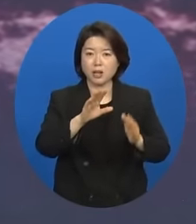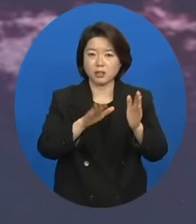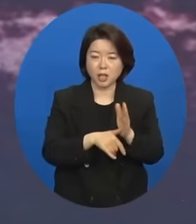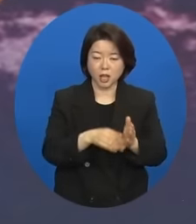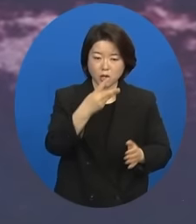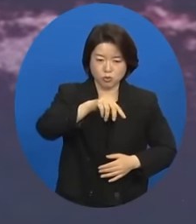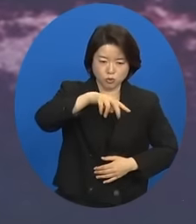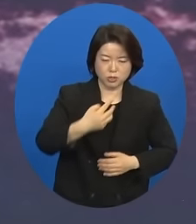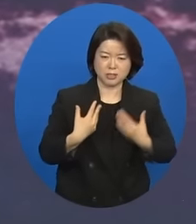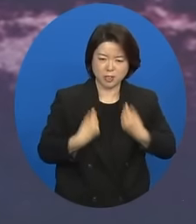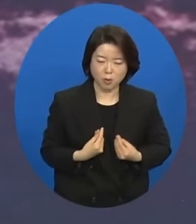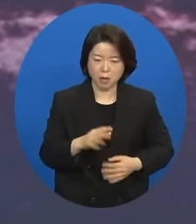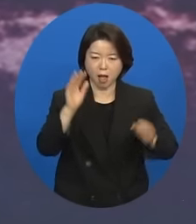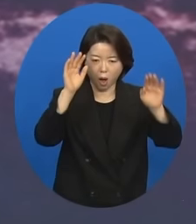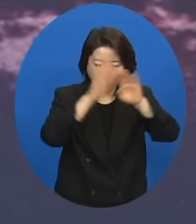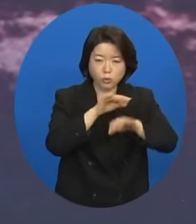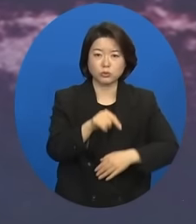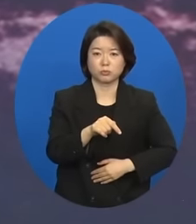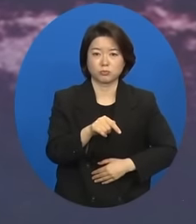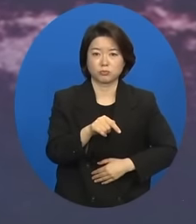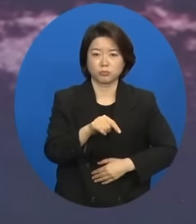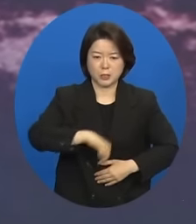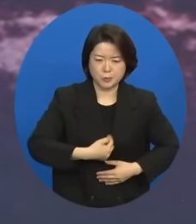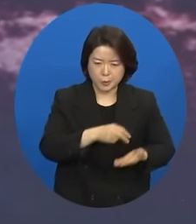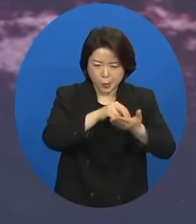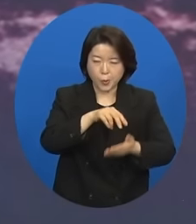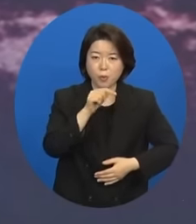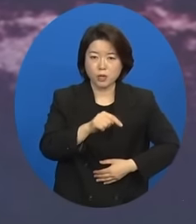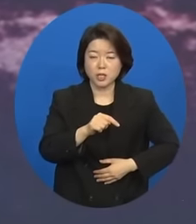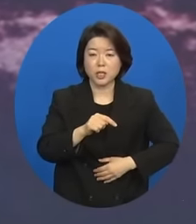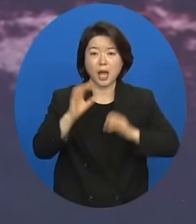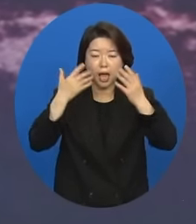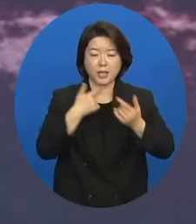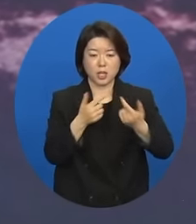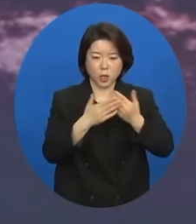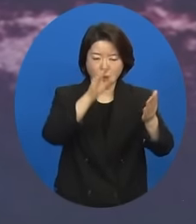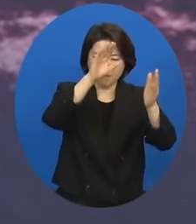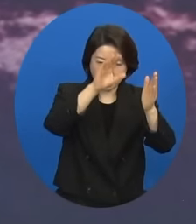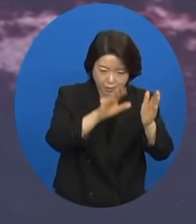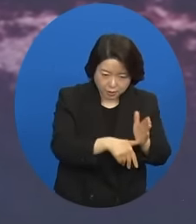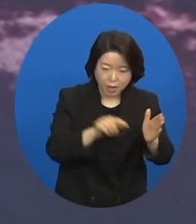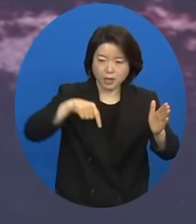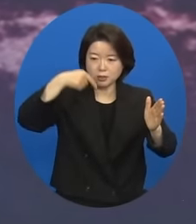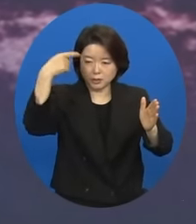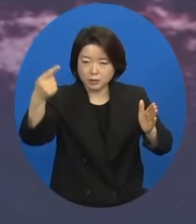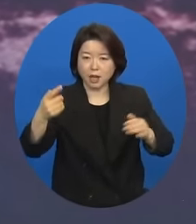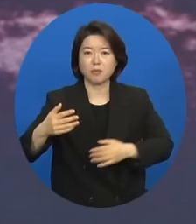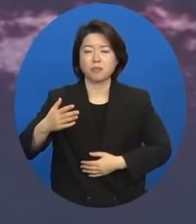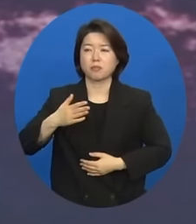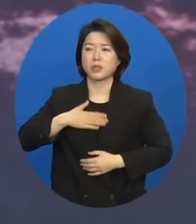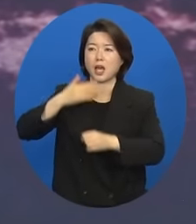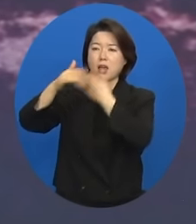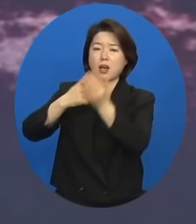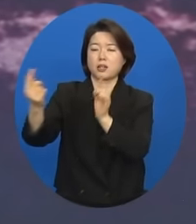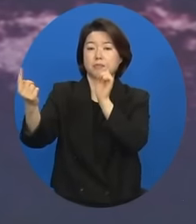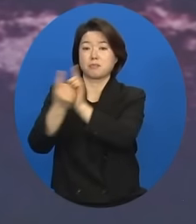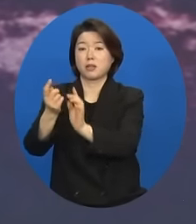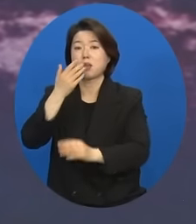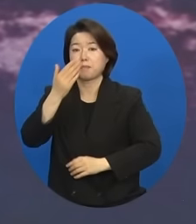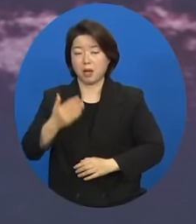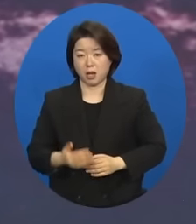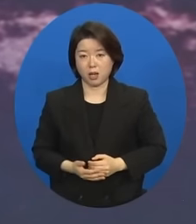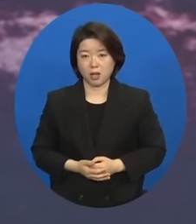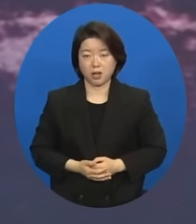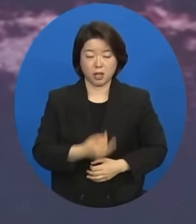절망 어둠 그 아이들이 그것을 경험했을 때에만 나의 하나님을 만나게 되는 거예 그니까 그